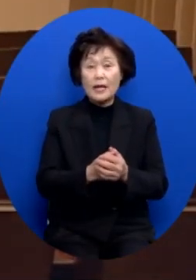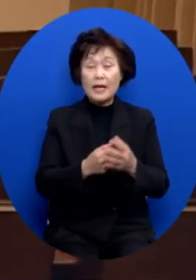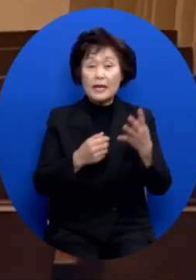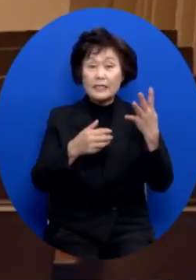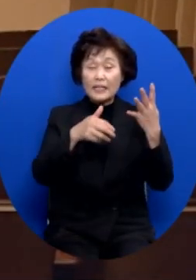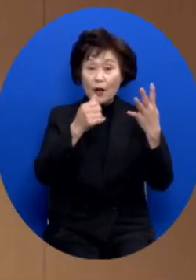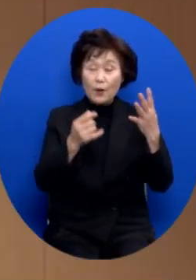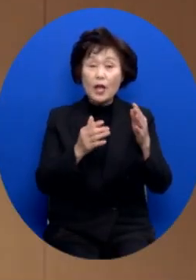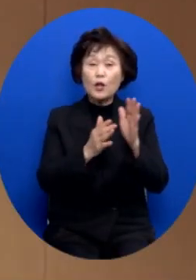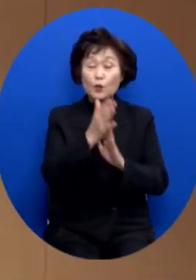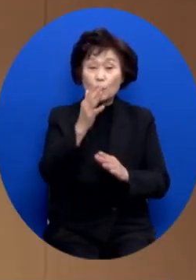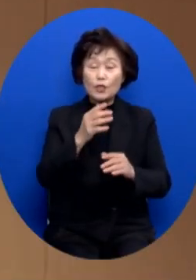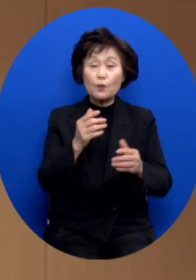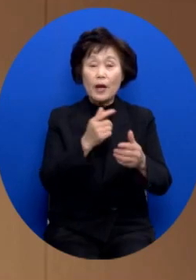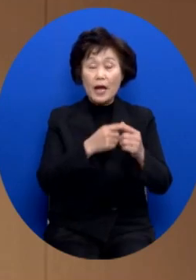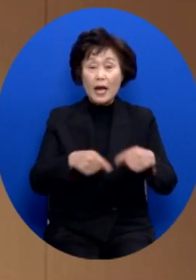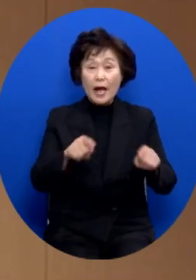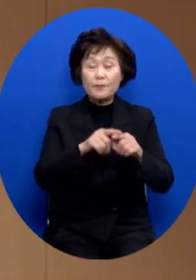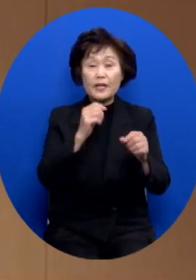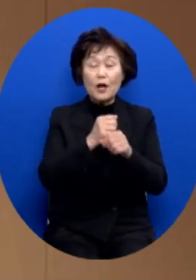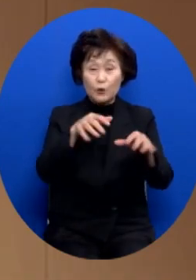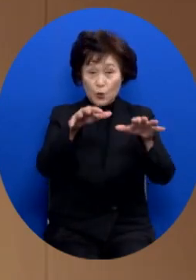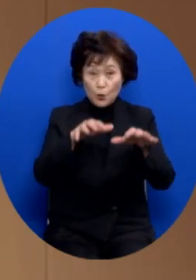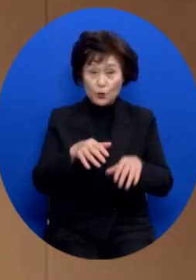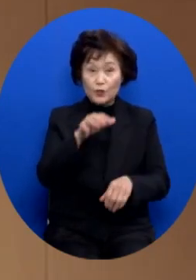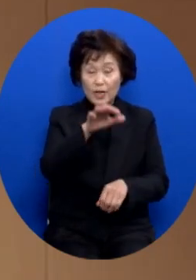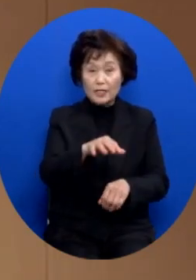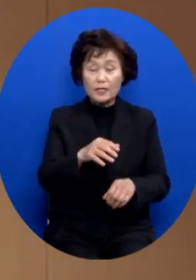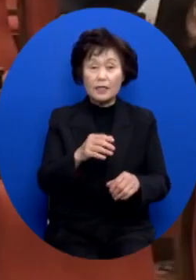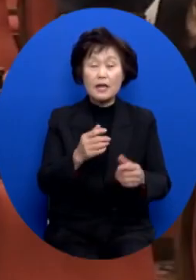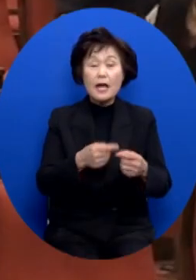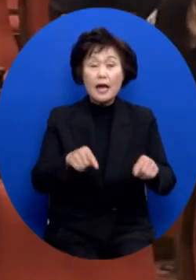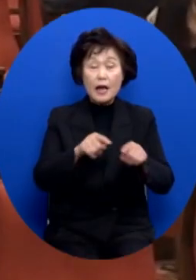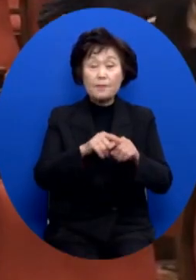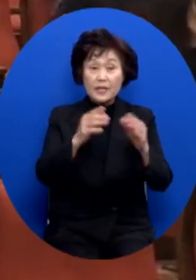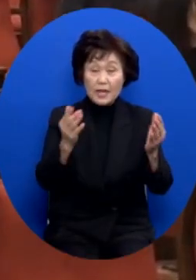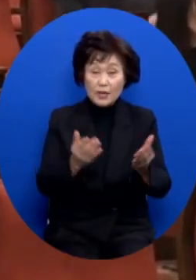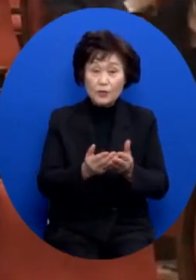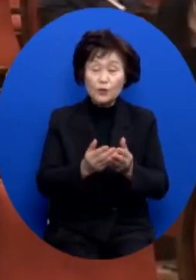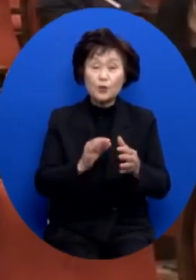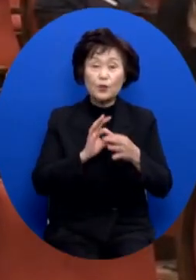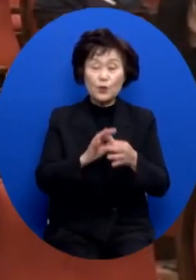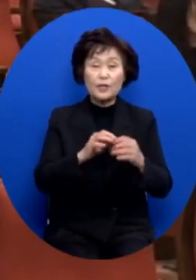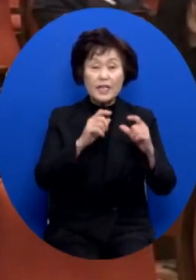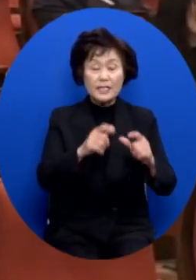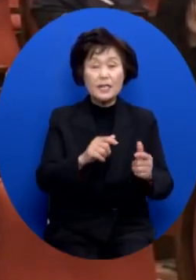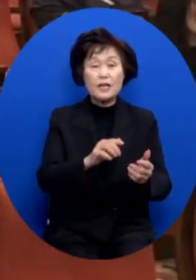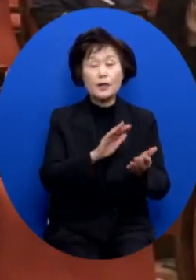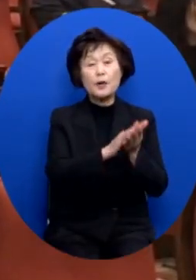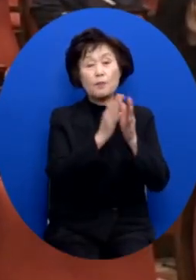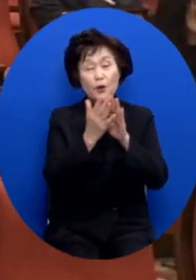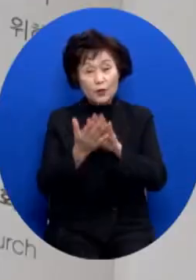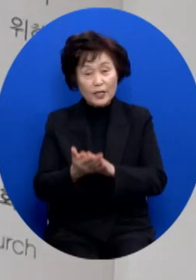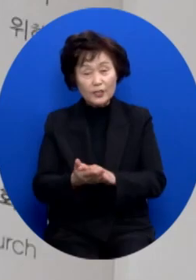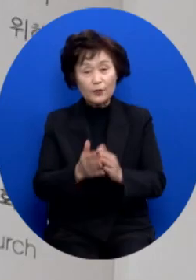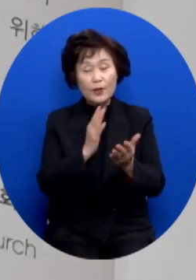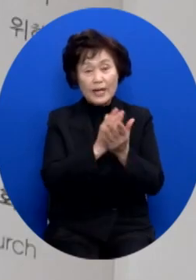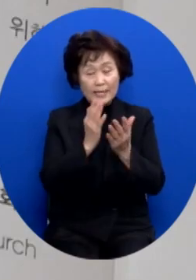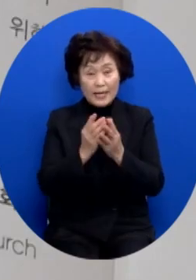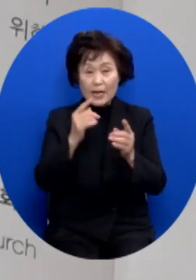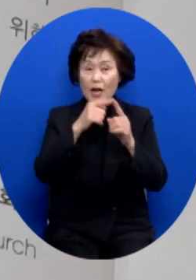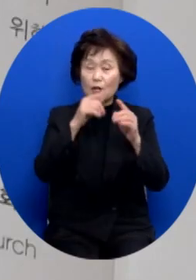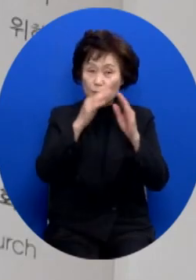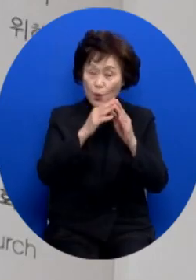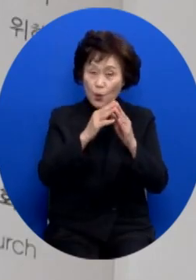제4회 도시와 공동선 컨퍼런스는 공동체를 통해 지역을 바꾸고 섬기는 다양한 교회를 발굴하는